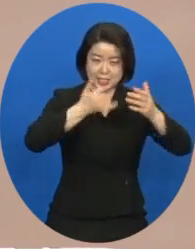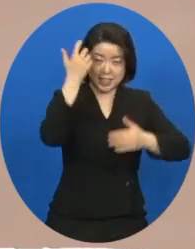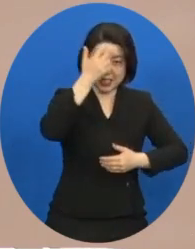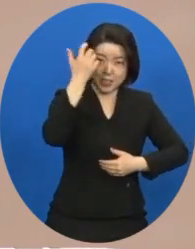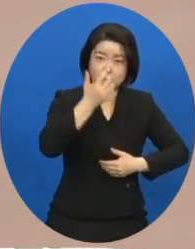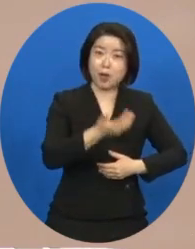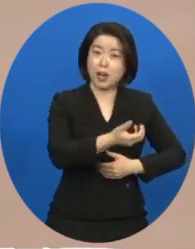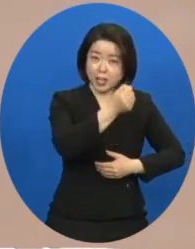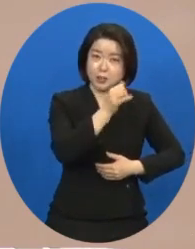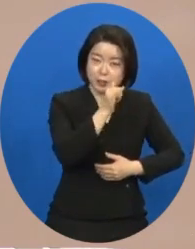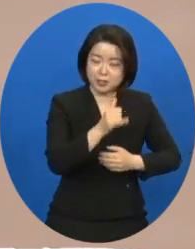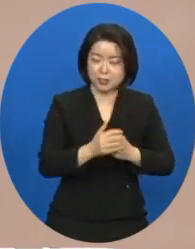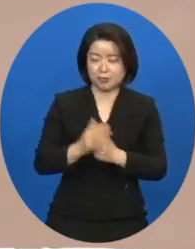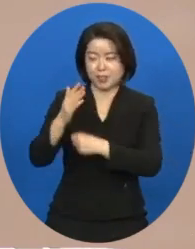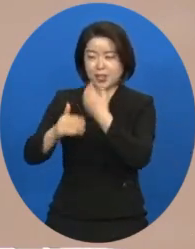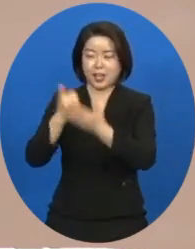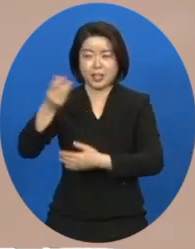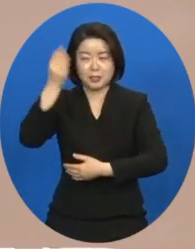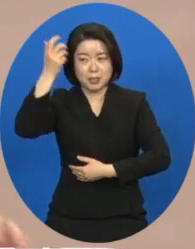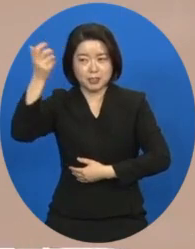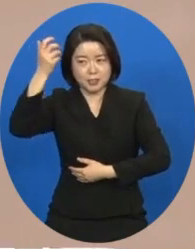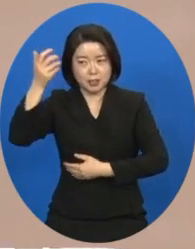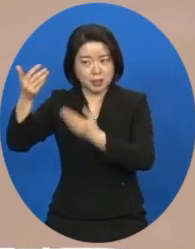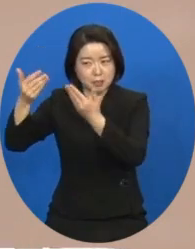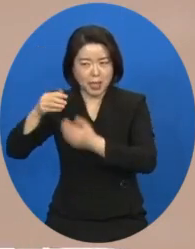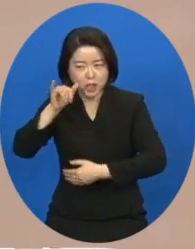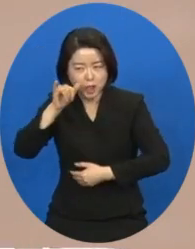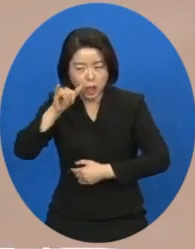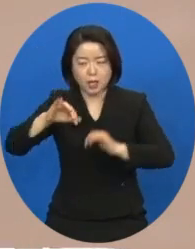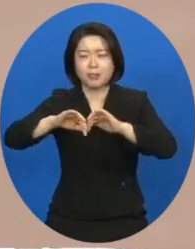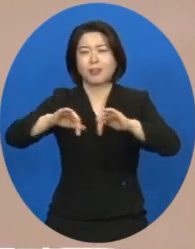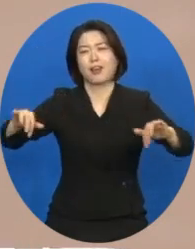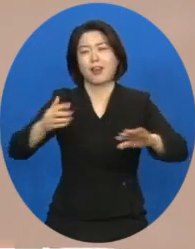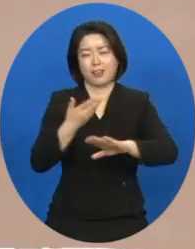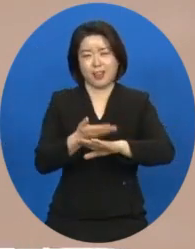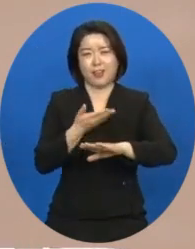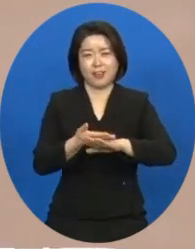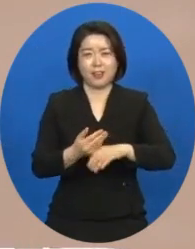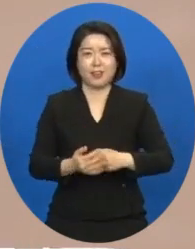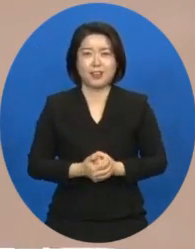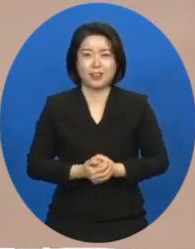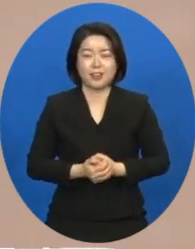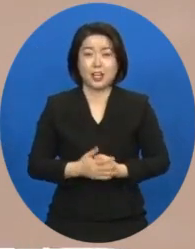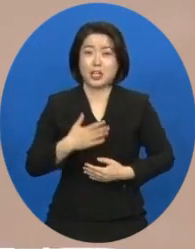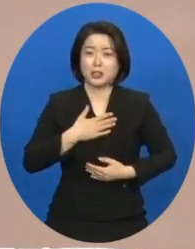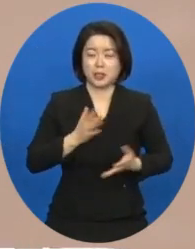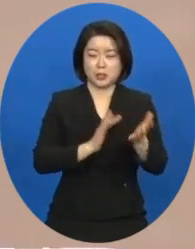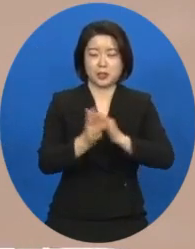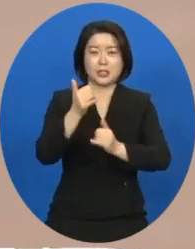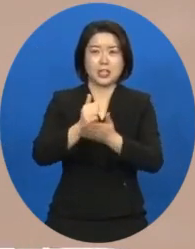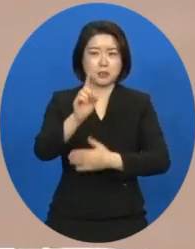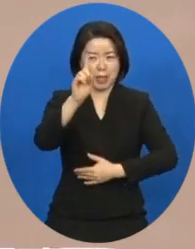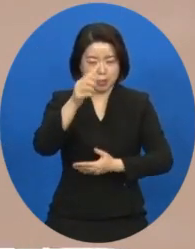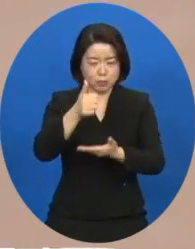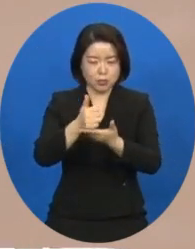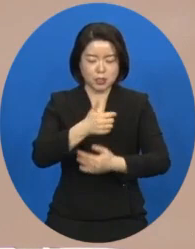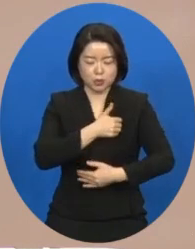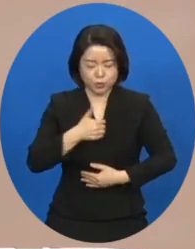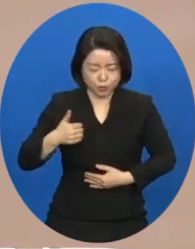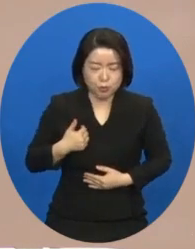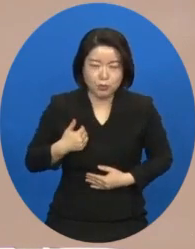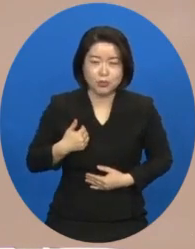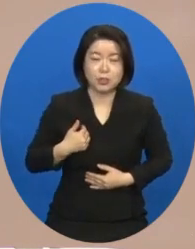있는지 하나님의 성령을 받았는지에 따라 다른 거예요. 저는 예수님 한 분이면 충분합니다, 이